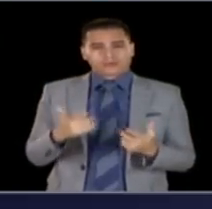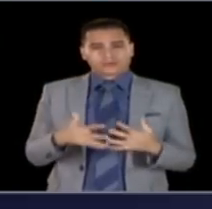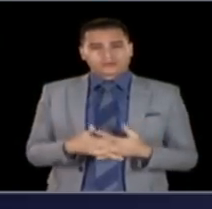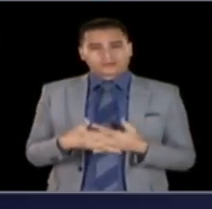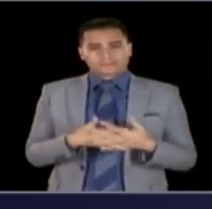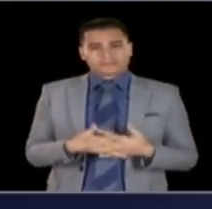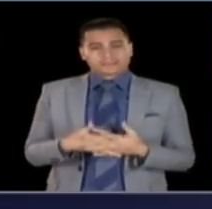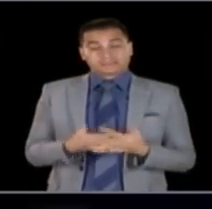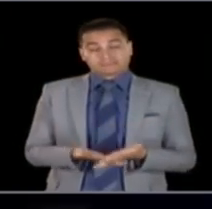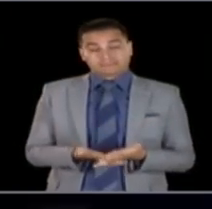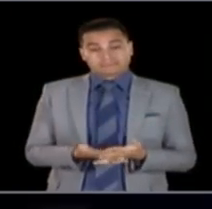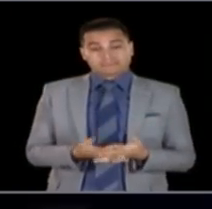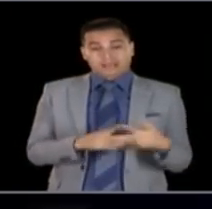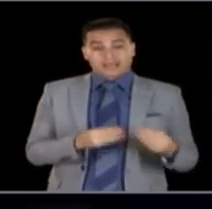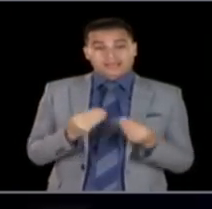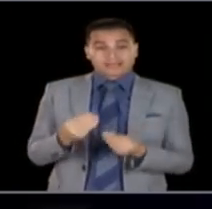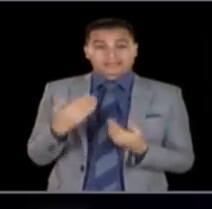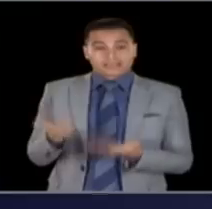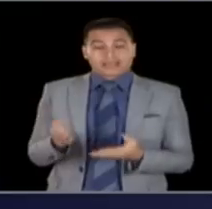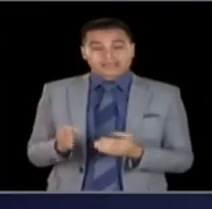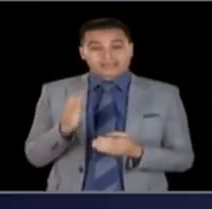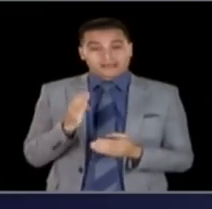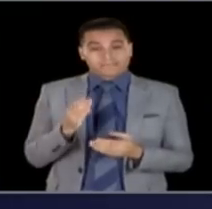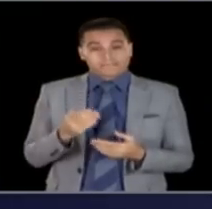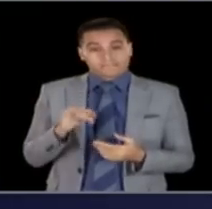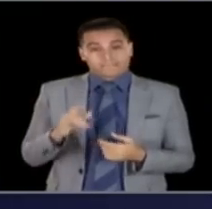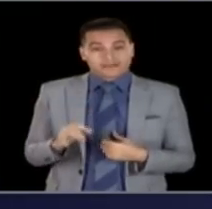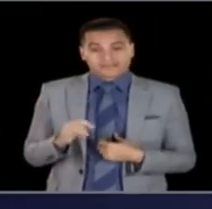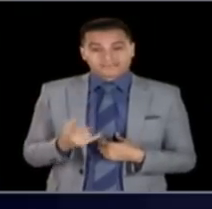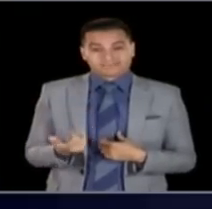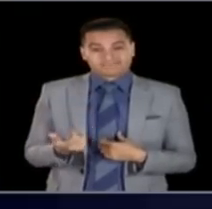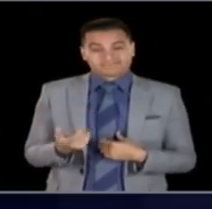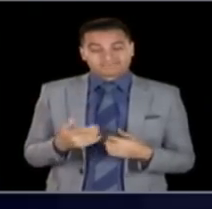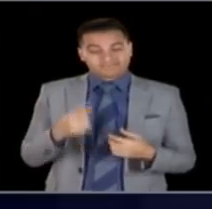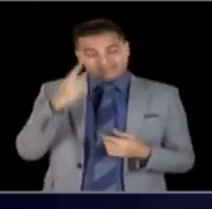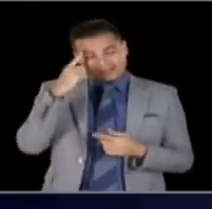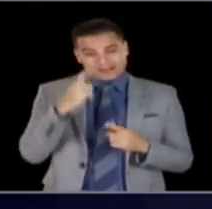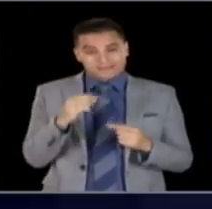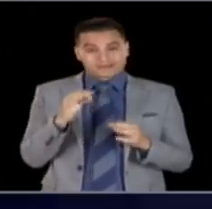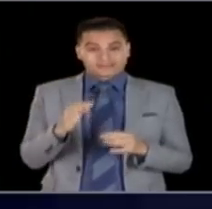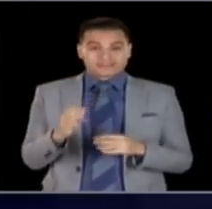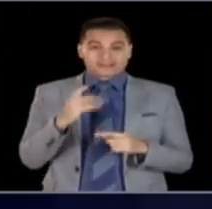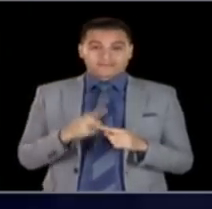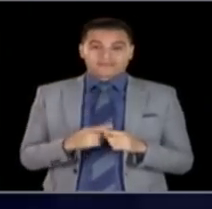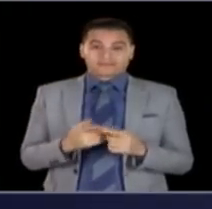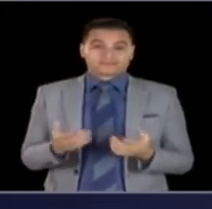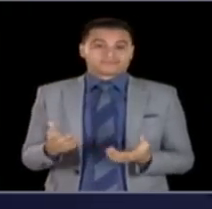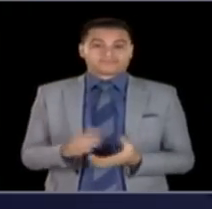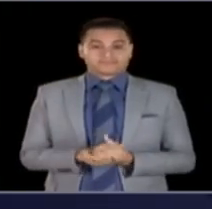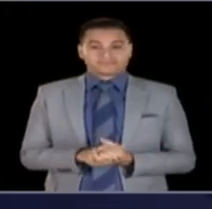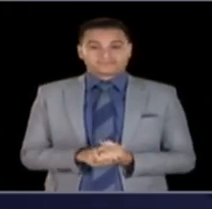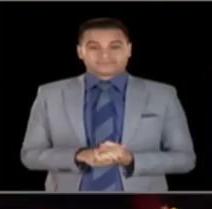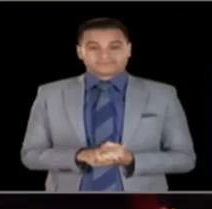أمريكا. هي ادتها لك هدية يا مريم. لا لا. اليابان إجابة